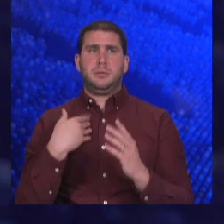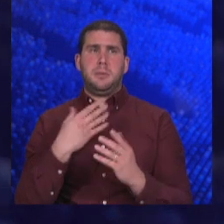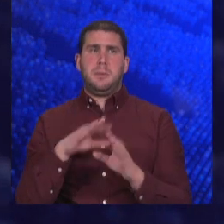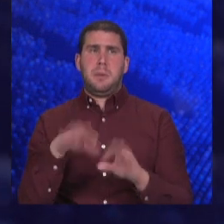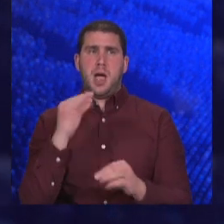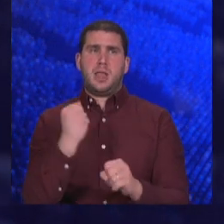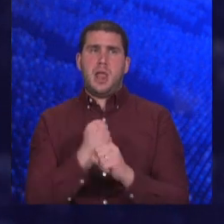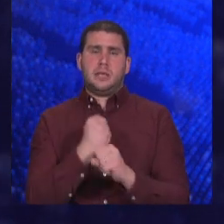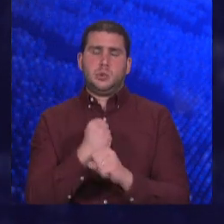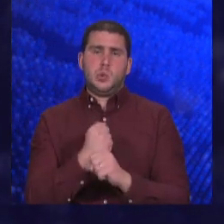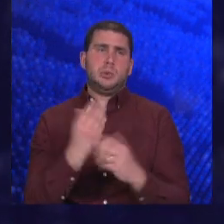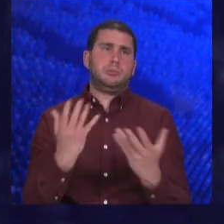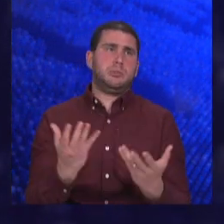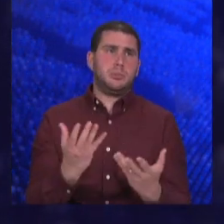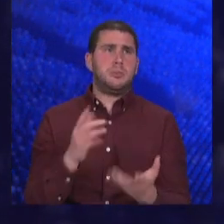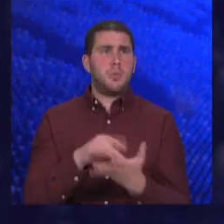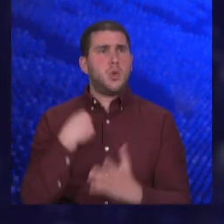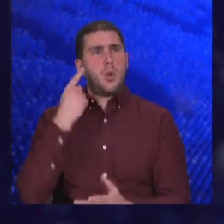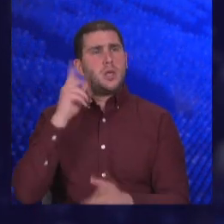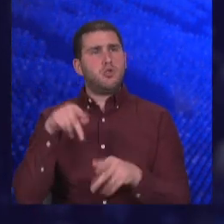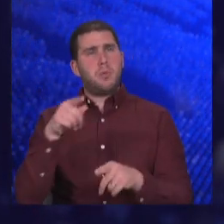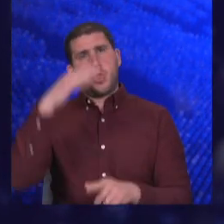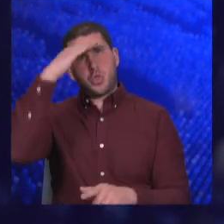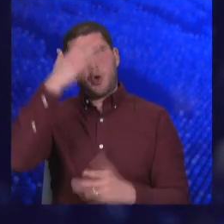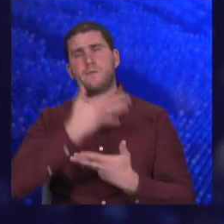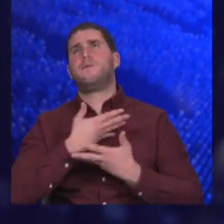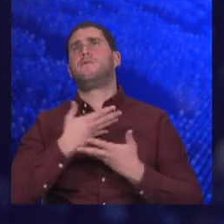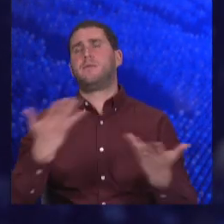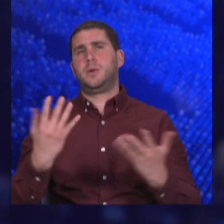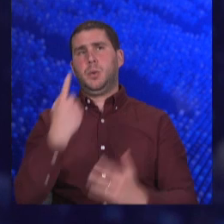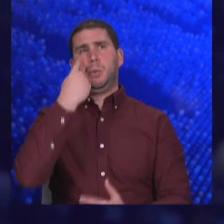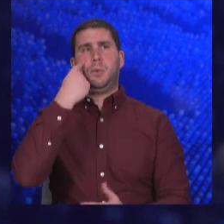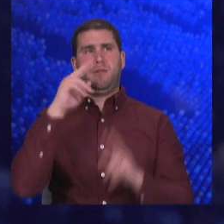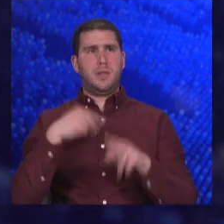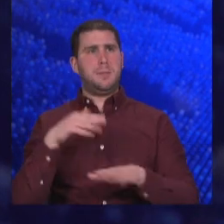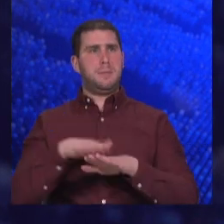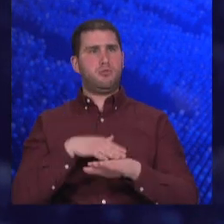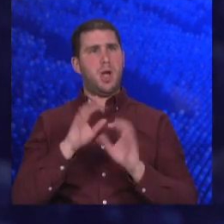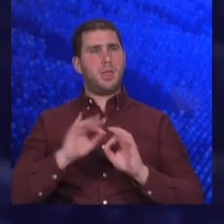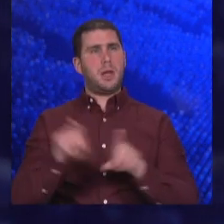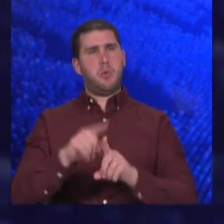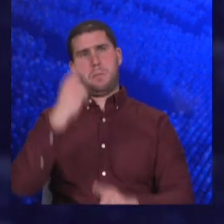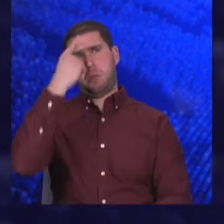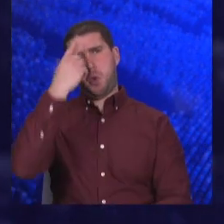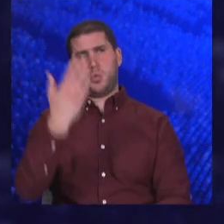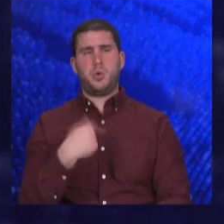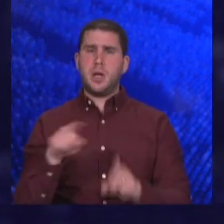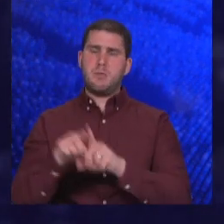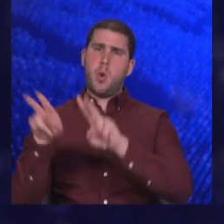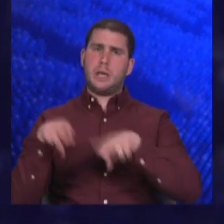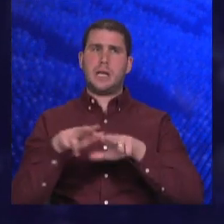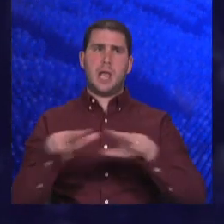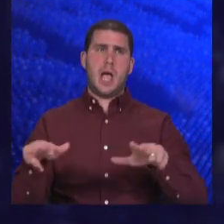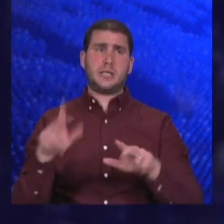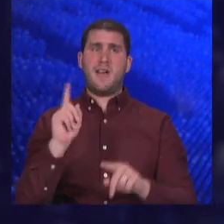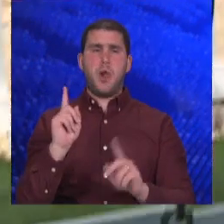להעביר את זה ונקודה, כי אני יודעת שיש פה נס מטורף, אני מרגישה עדיין בידו. כאילו חזרתי לארץ, אבל